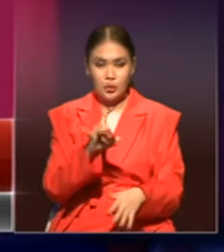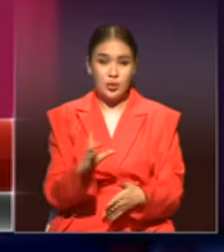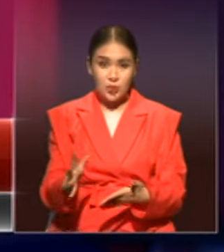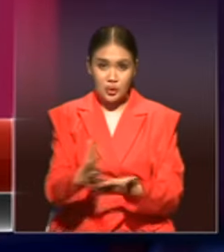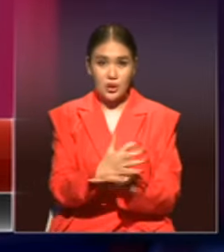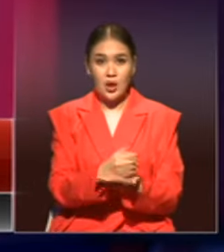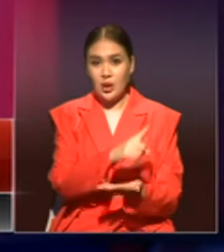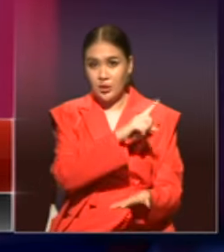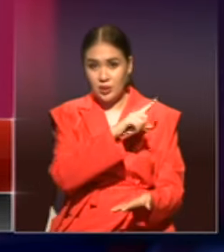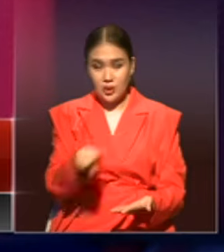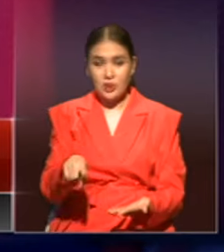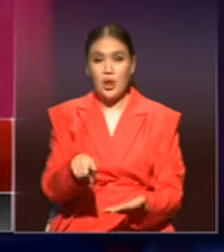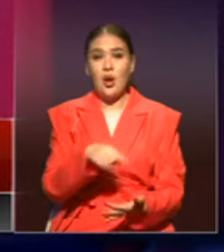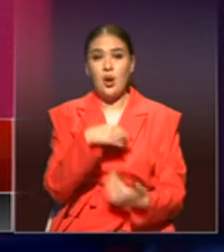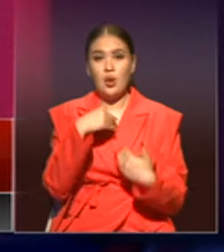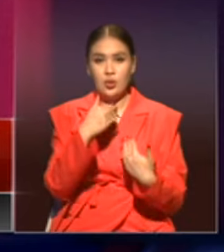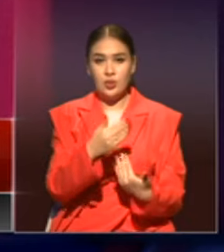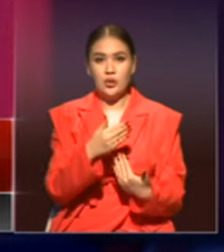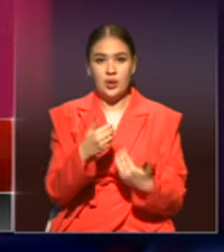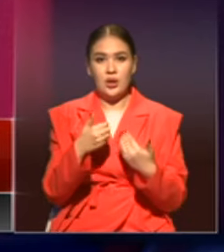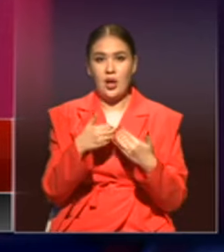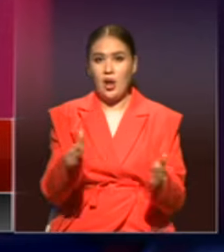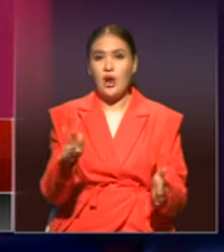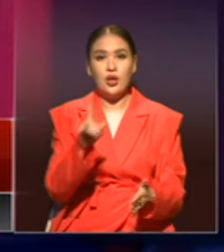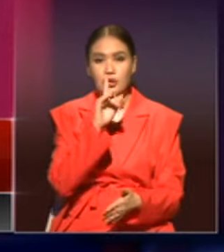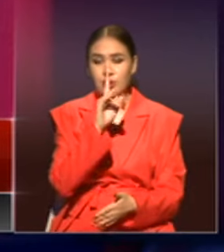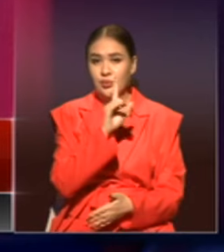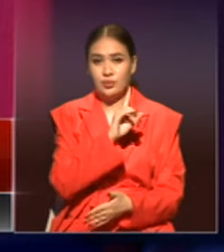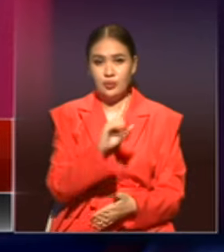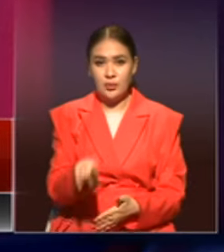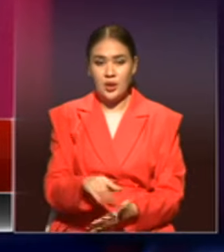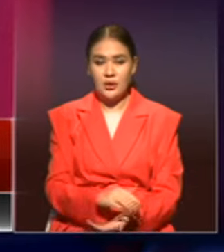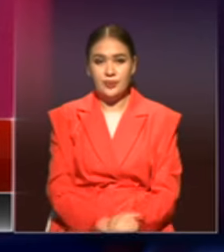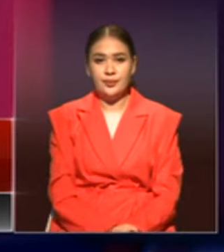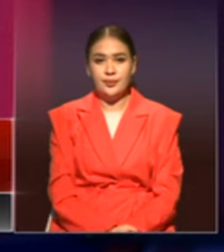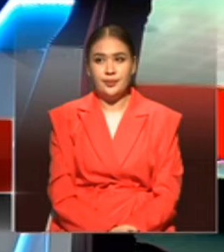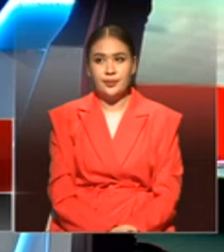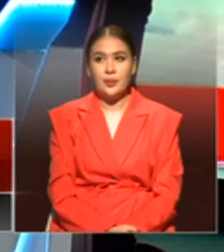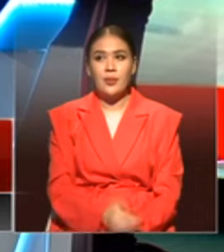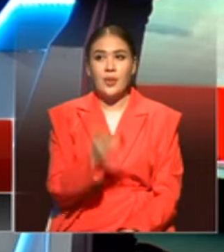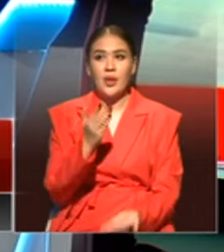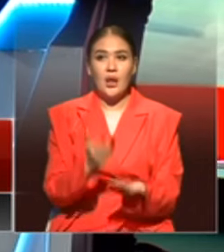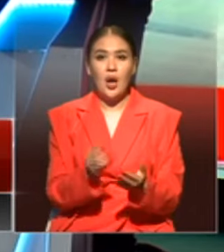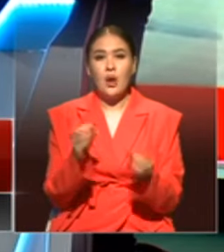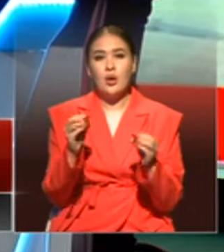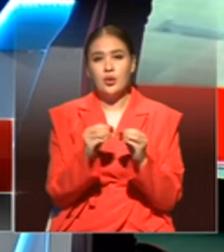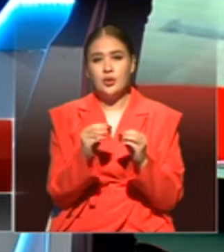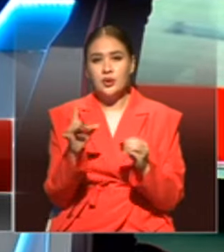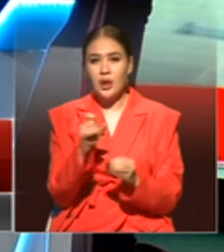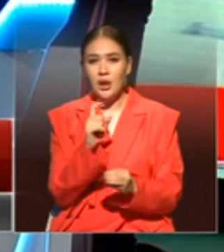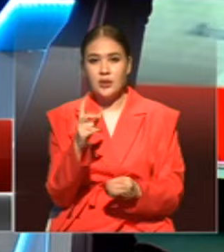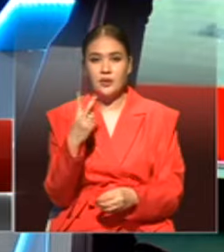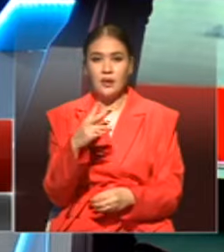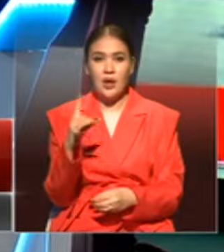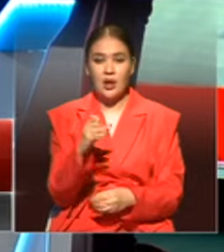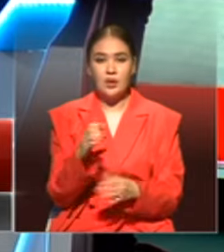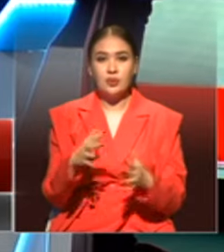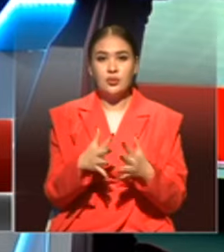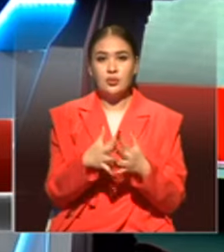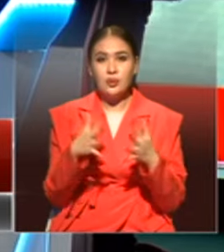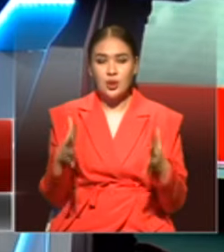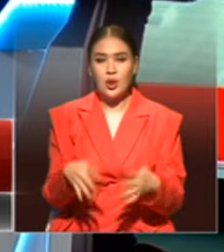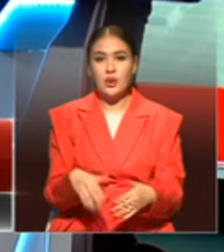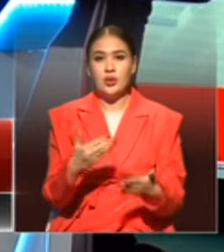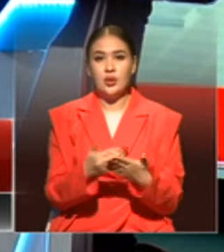десек, олар есігін ашпайды. Егер де жаңағыдай осыны бір 10 есе, 20 есе көтерсек, әр бутылкаға 10 теңге